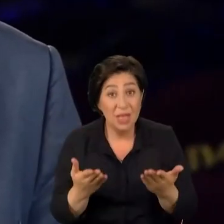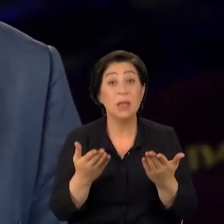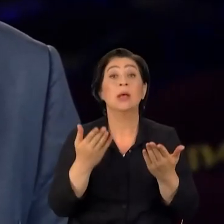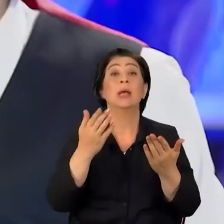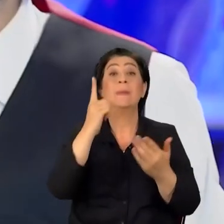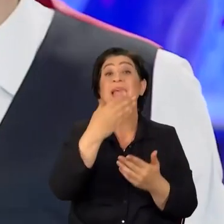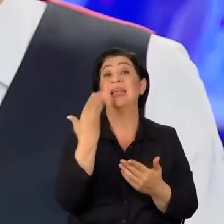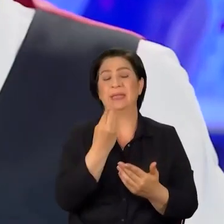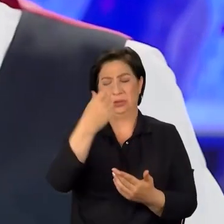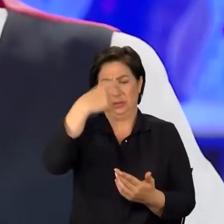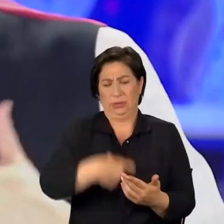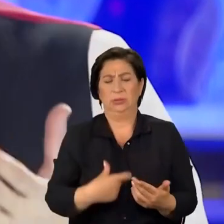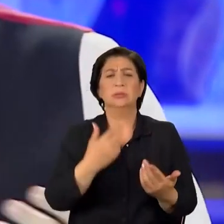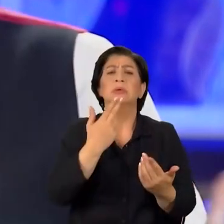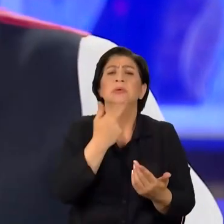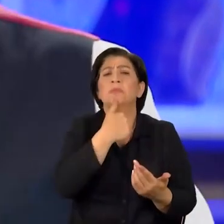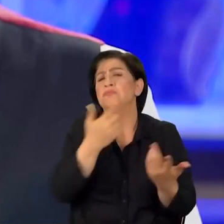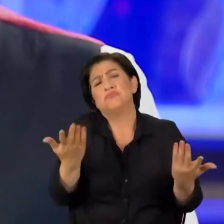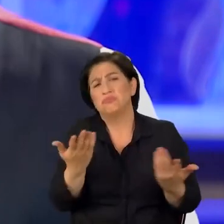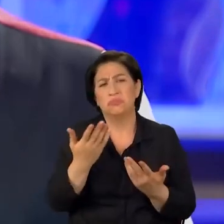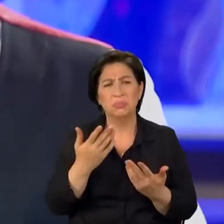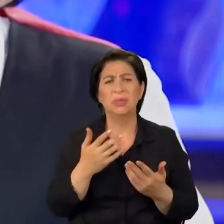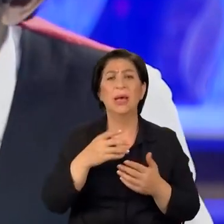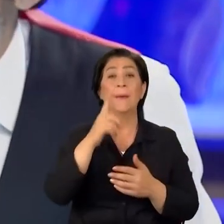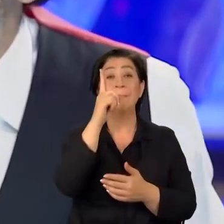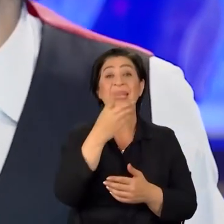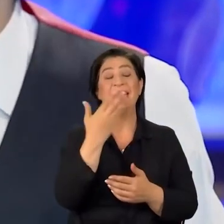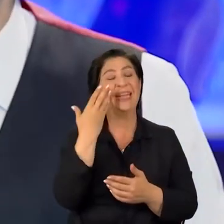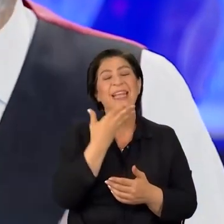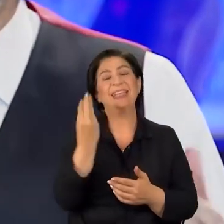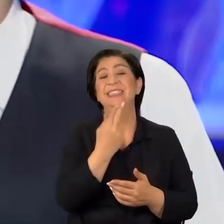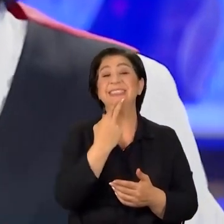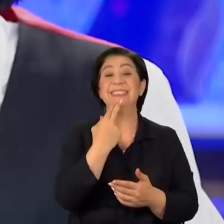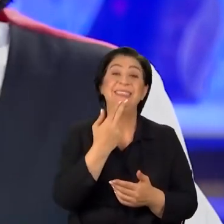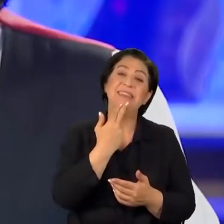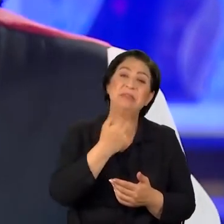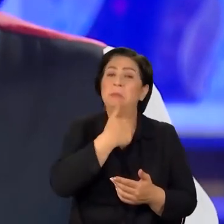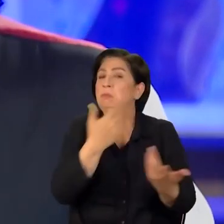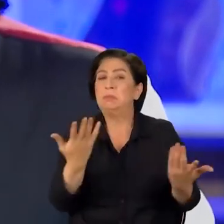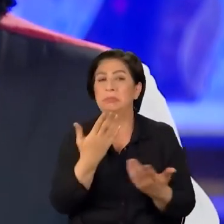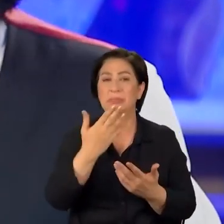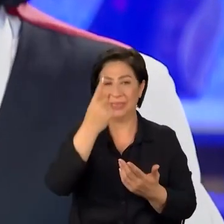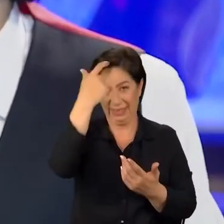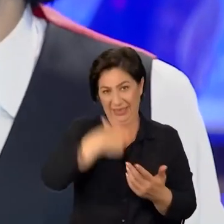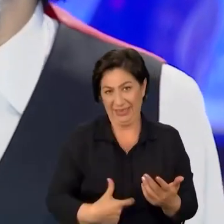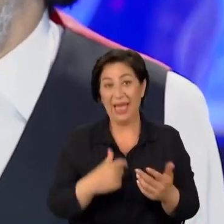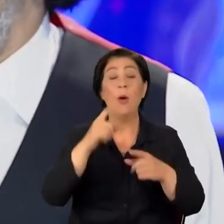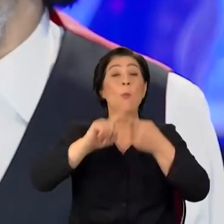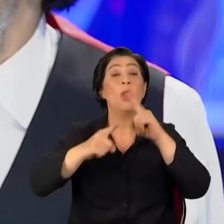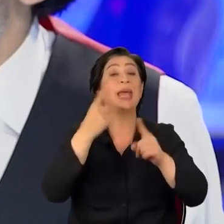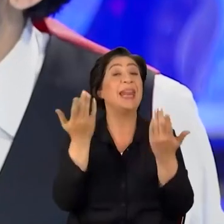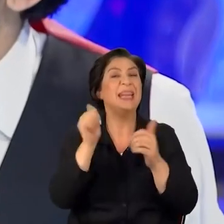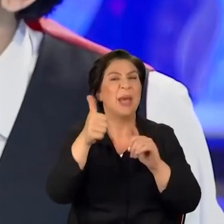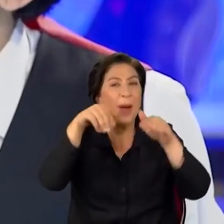genç insan, adam demeyelim, ben kullanıyorum, evet, rahatsız ediyorum bazen insan. Adam, kadın, kimse, insan ne zaman siyasete girer?